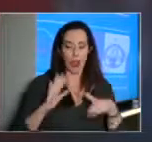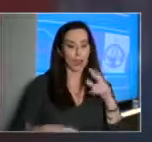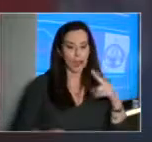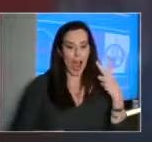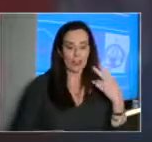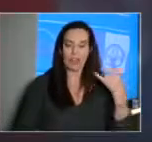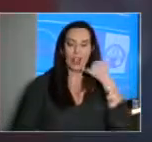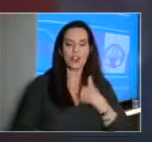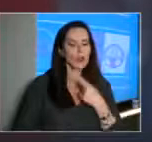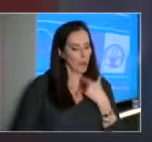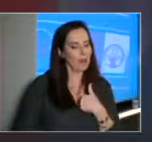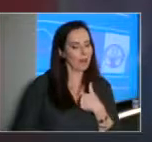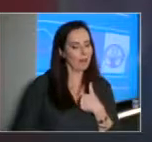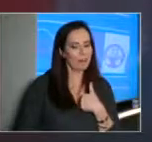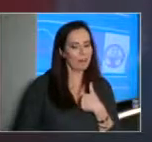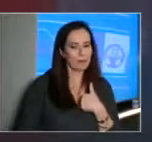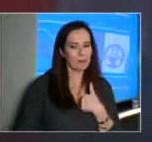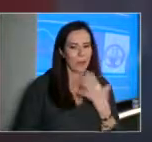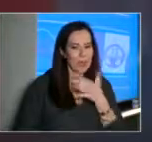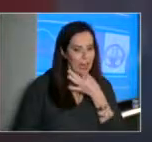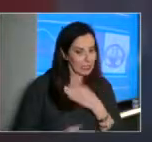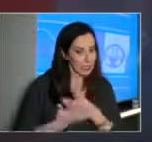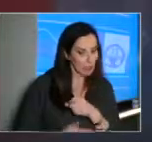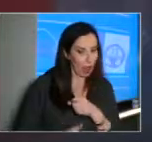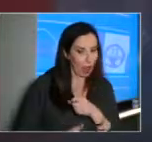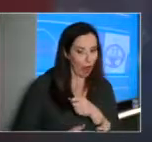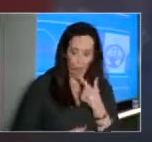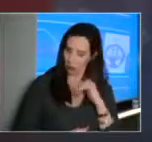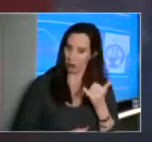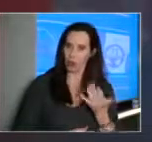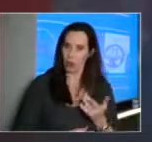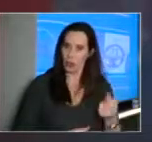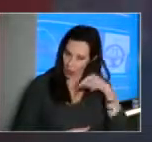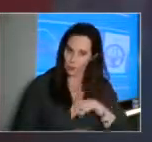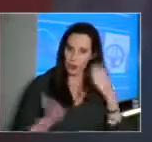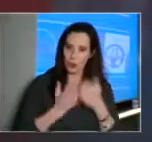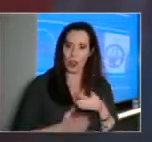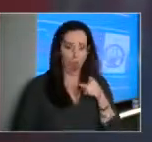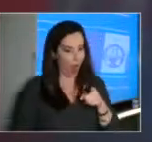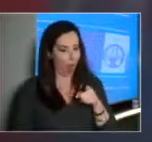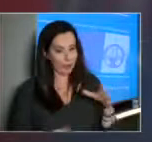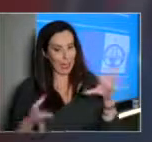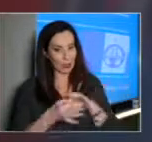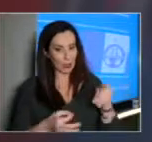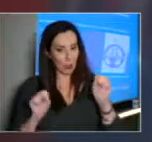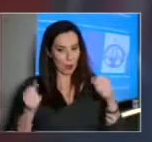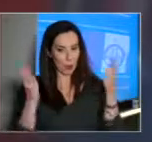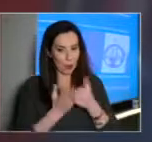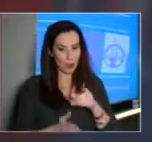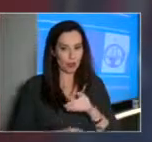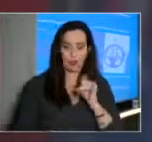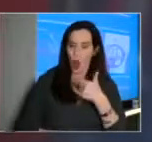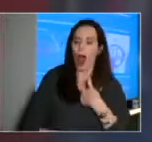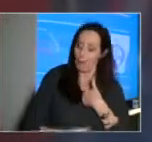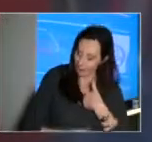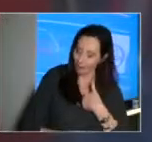שעתיים היא מתקשרת, היא אומרת, זה היה רציני ההצעה שלך? כן, מה? תבואי לי בערך שבע. אז אתה זה שלמעשה חיבר אותה להפועל באר שבע בתחילת הדרך? נכון,